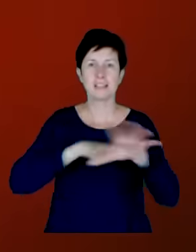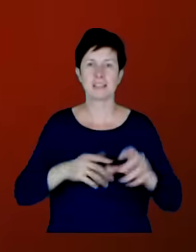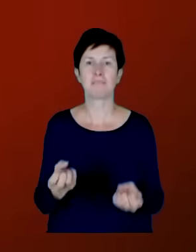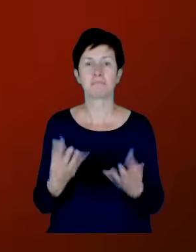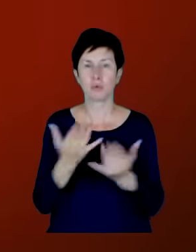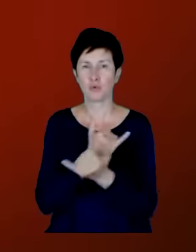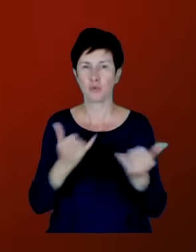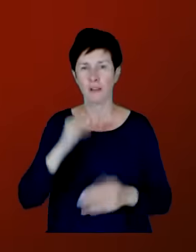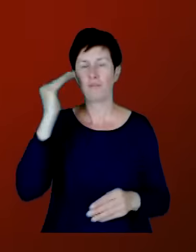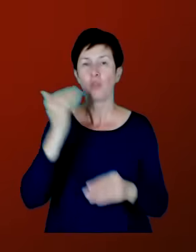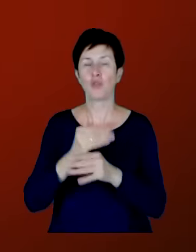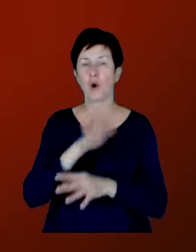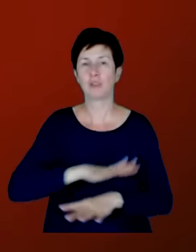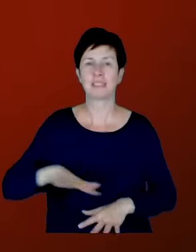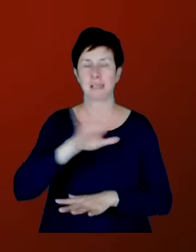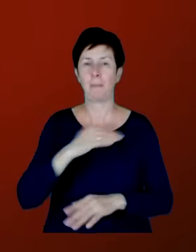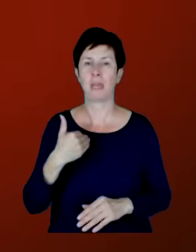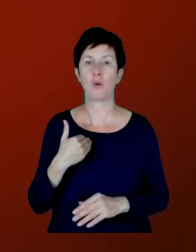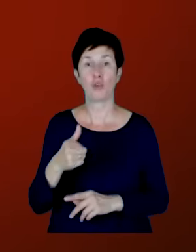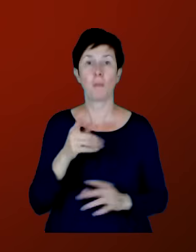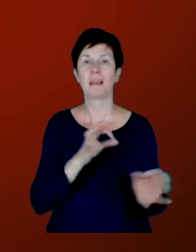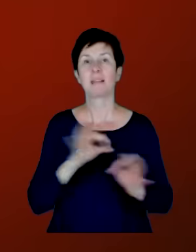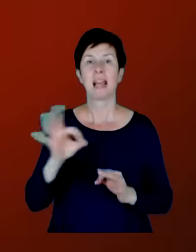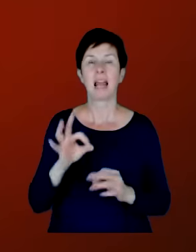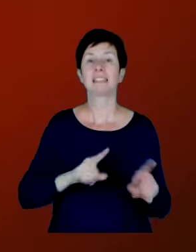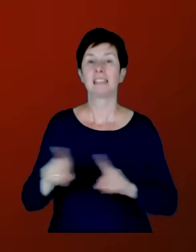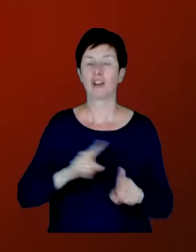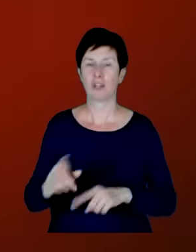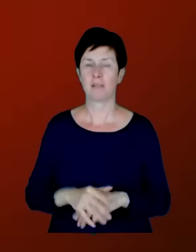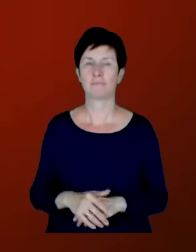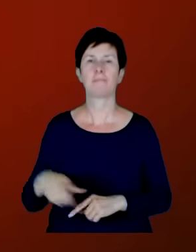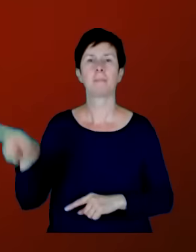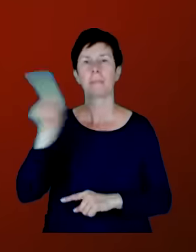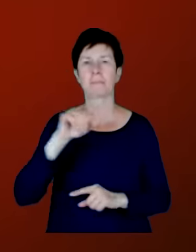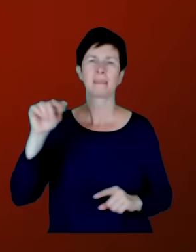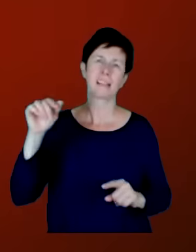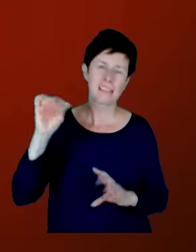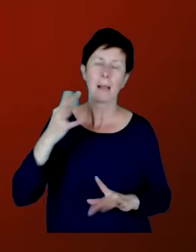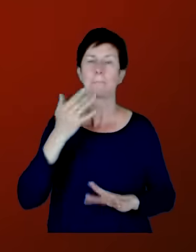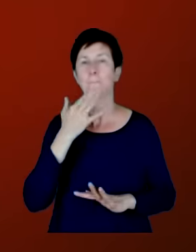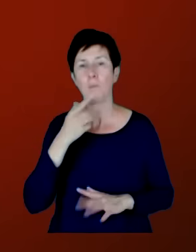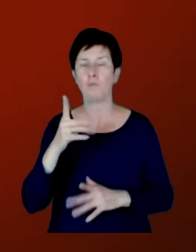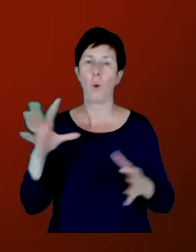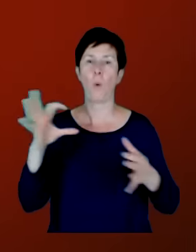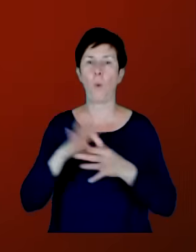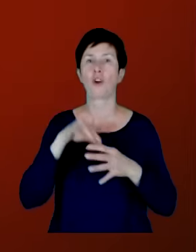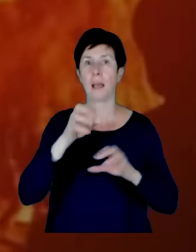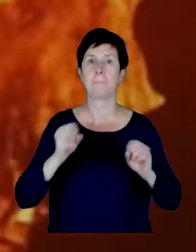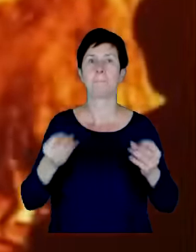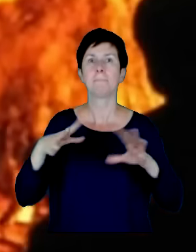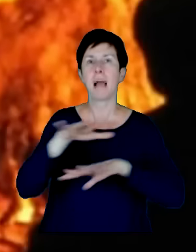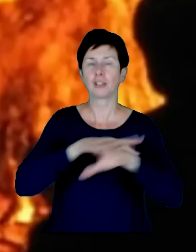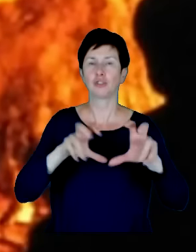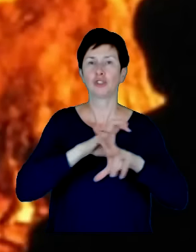noc walpurgi ma szczególne znaczenie Istnieją takie te które łączą ten magiczny czas z